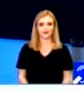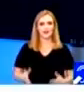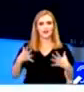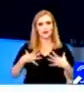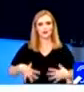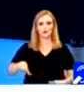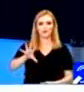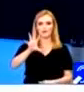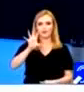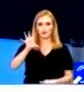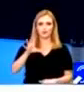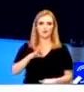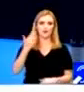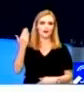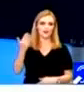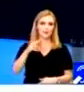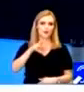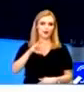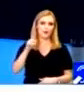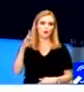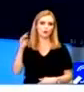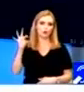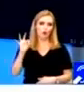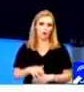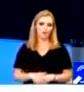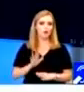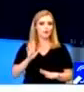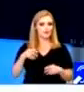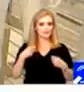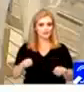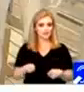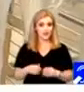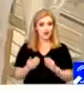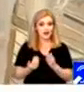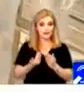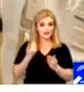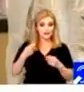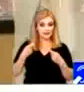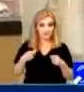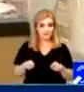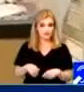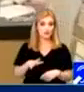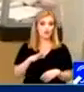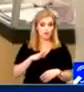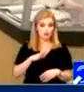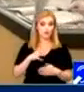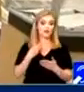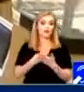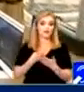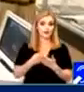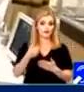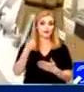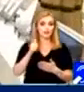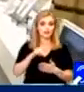Rochii și fotografii care au aparținut divei blonde Marilyn Monroe vor fi scoase la licitație. Înainte de vânzarea propriu-zisă, obiectele au fost expuse